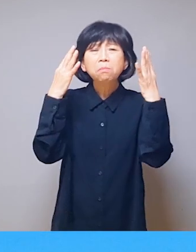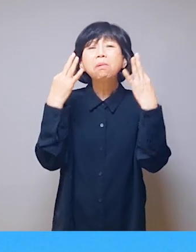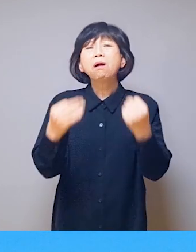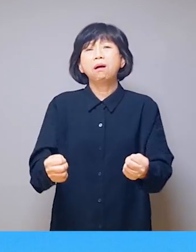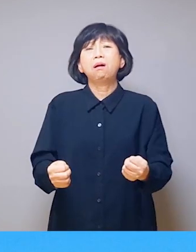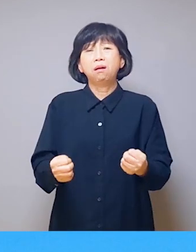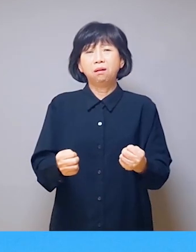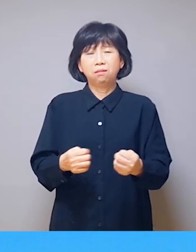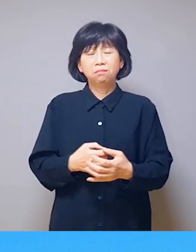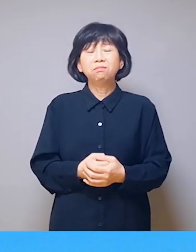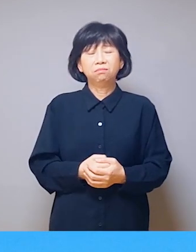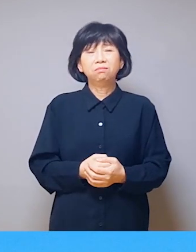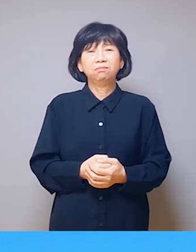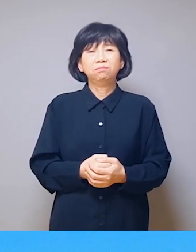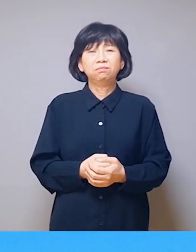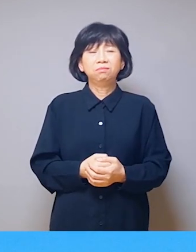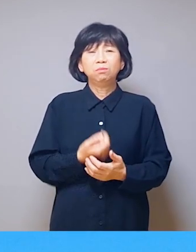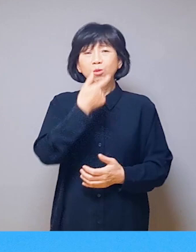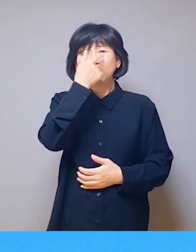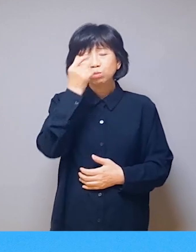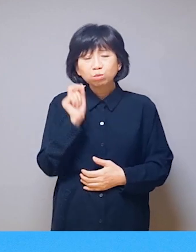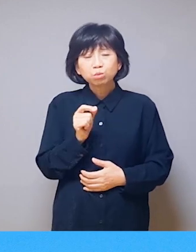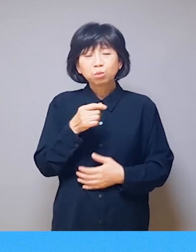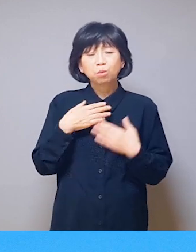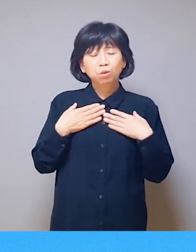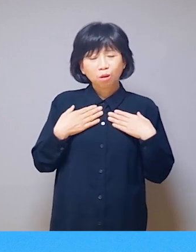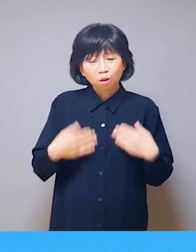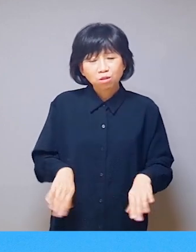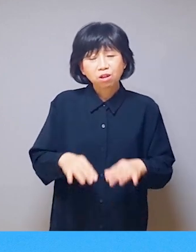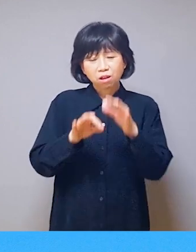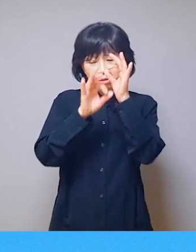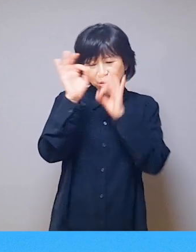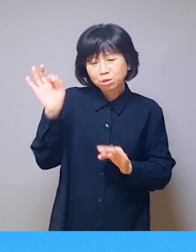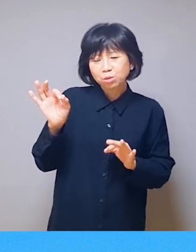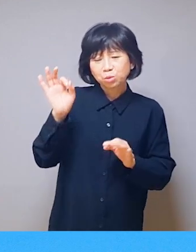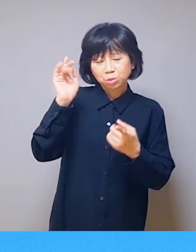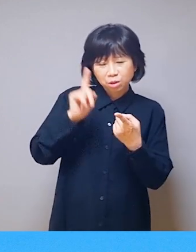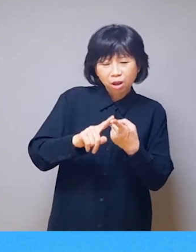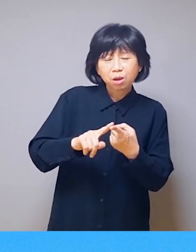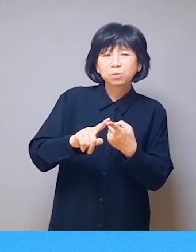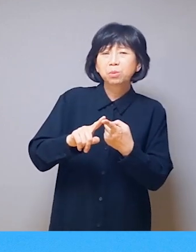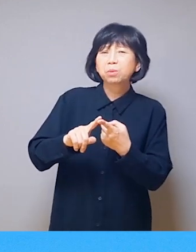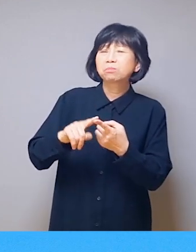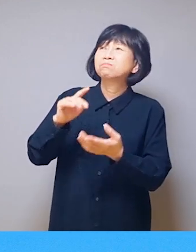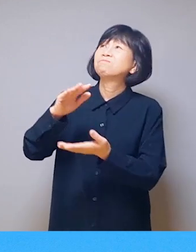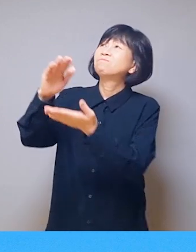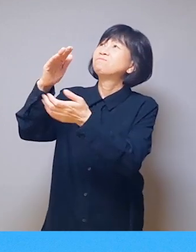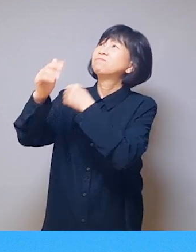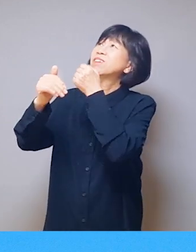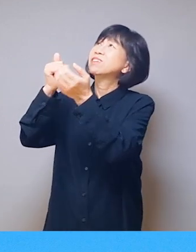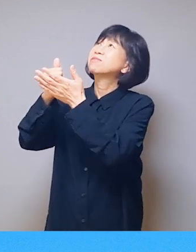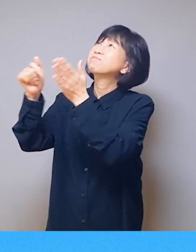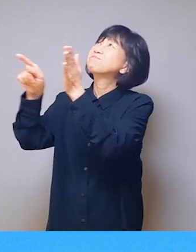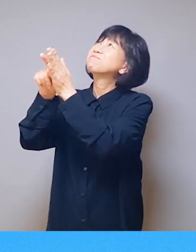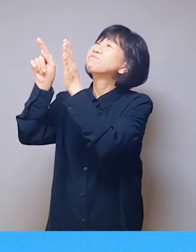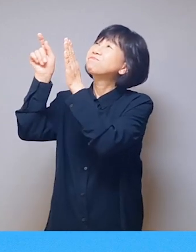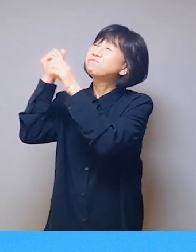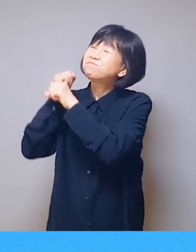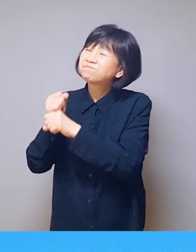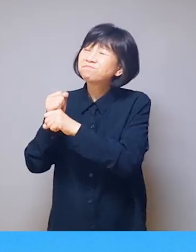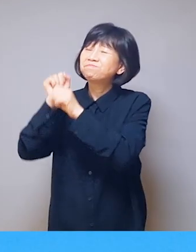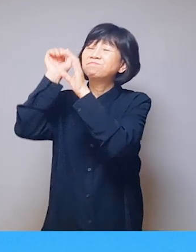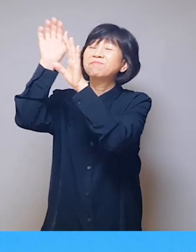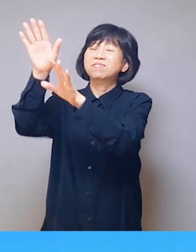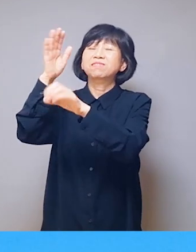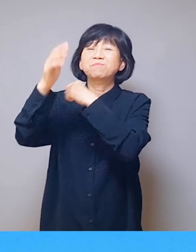당연한 거죠. 그러나 그 부족함과 연약함, 실수투성인 우리를 통해서 누가 역사하신다? 하나님의